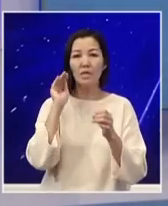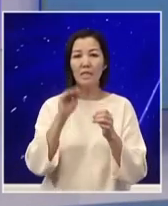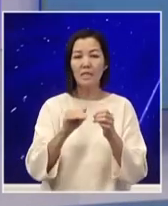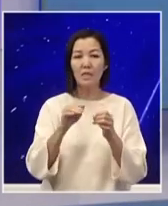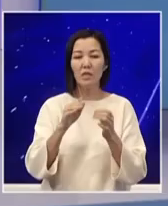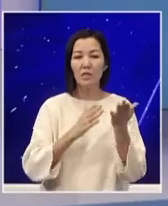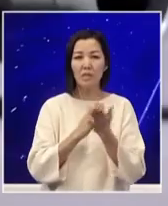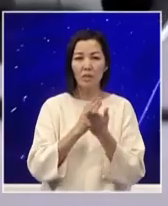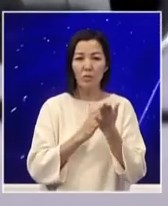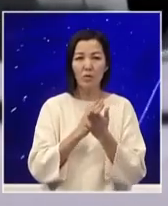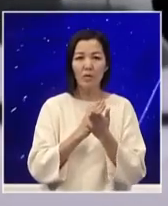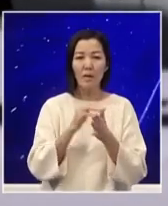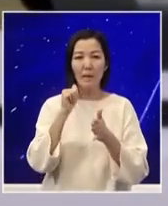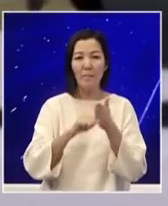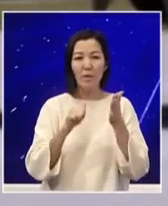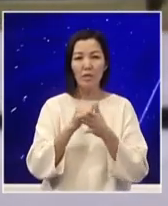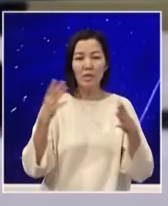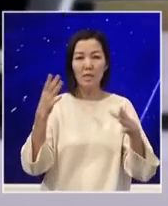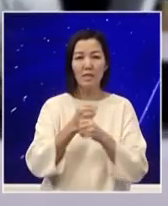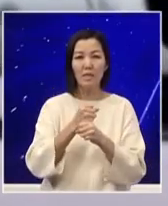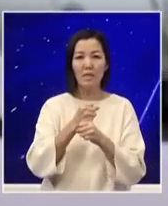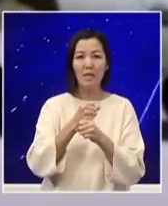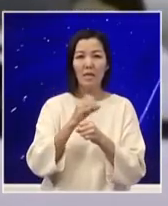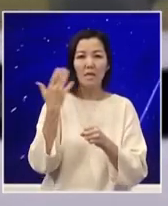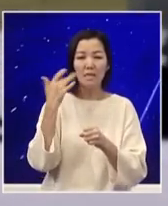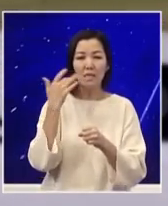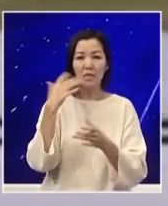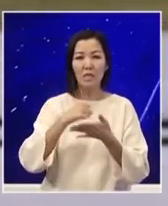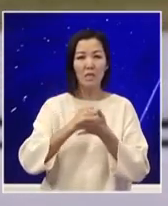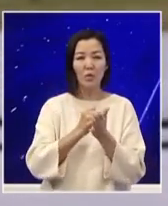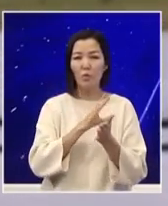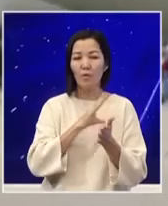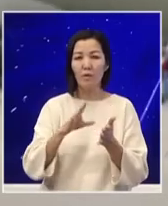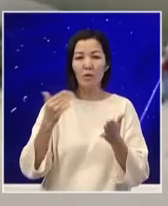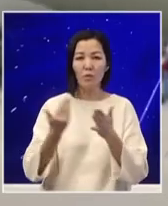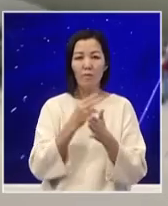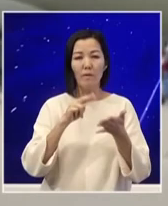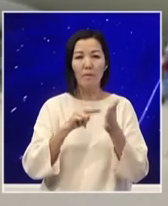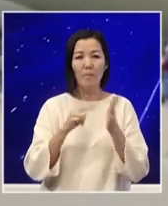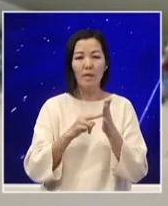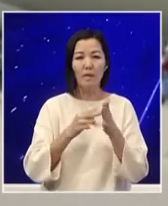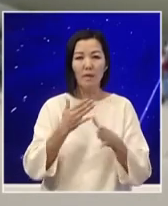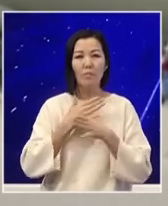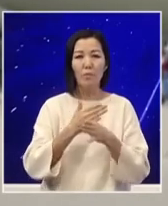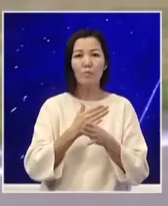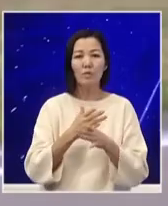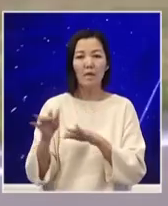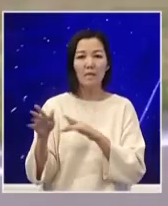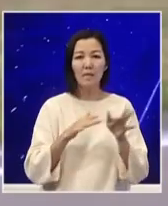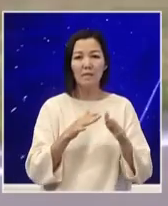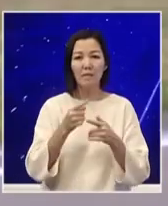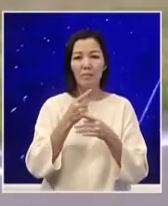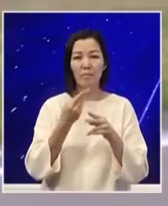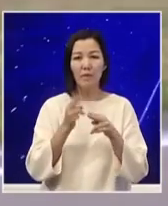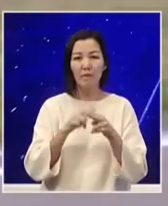тысяч сотрудников. Причина сокращений Конгресс США не утвердил новый план федеральной помощи. А действие